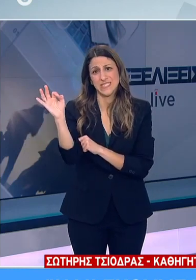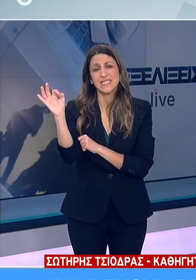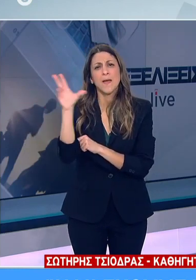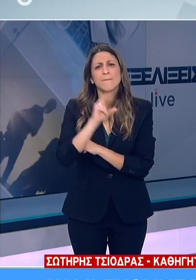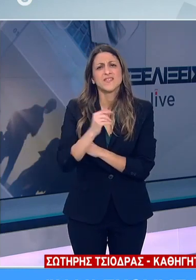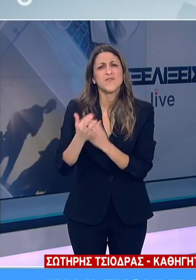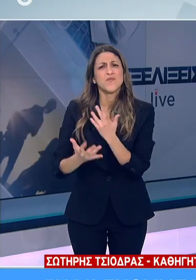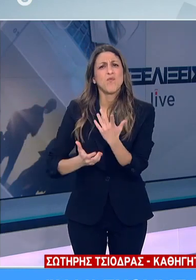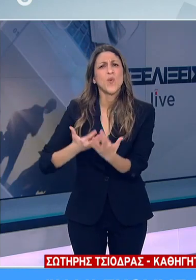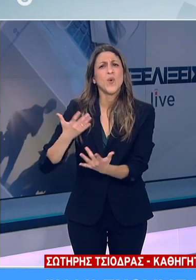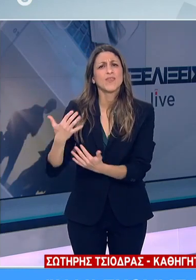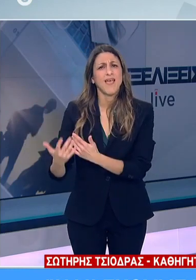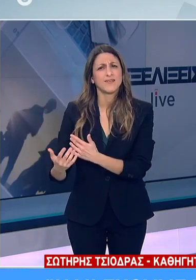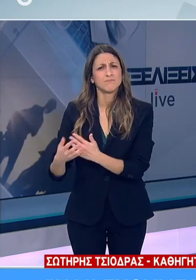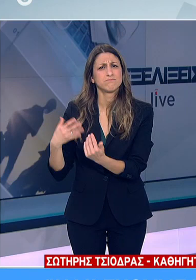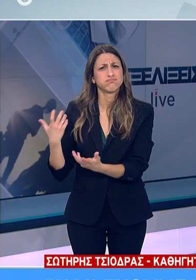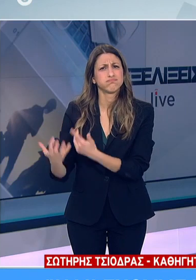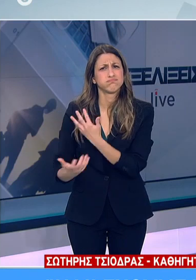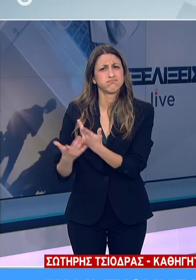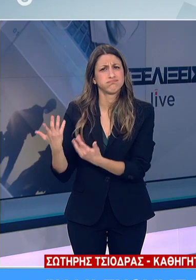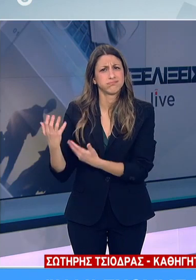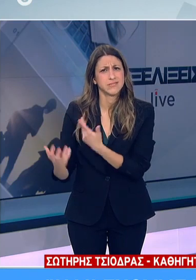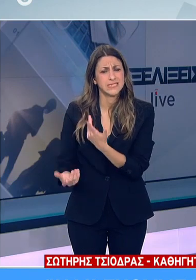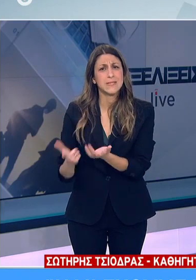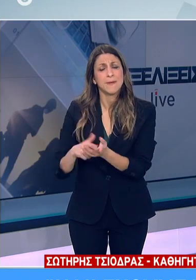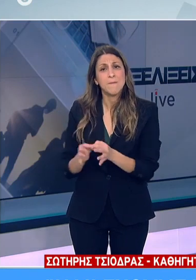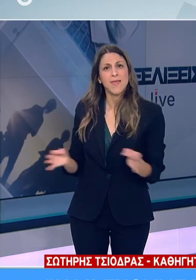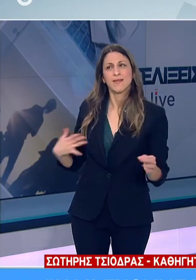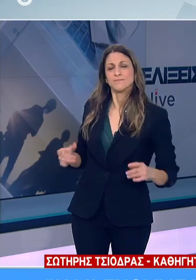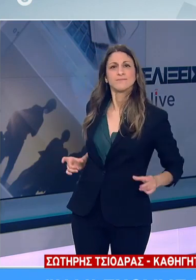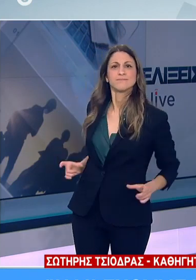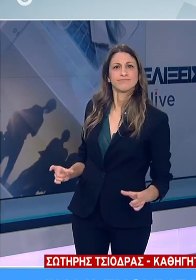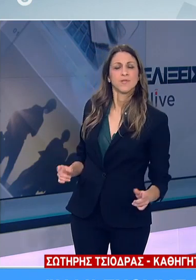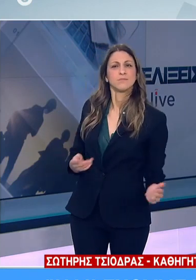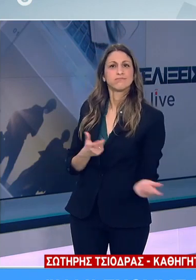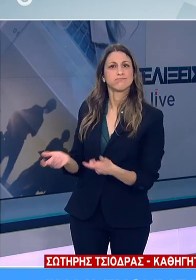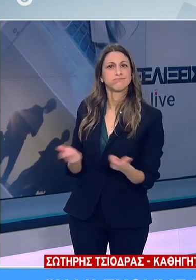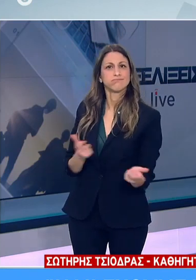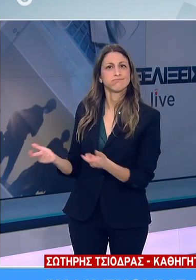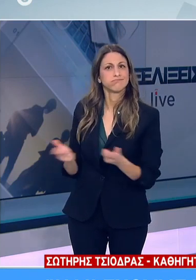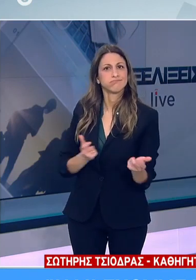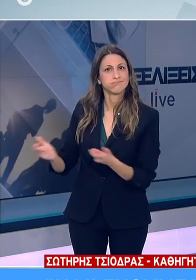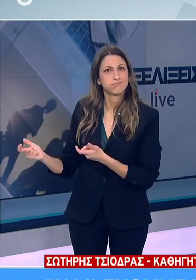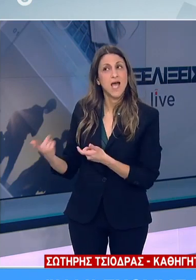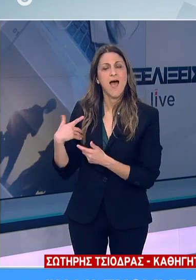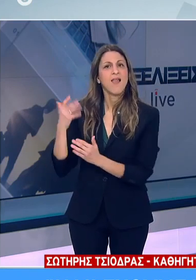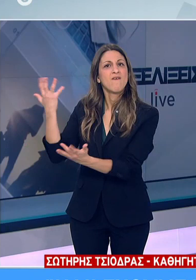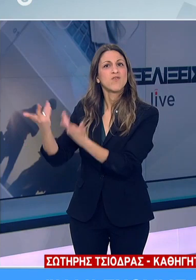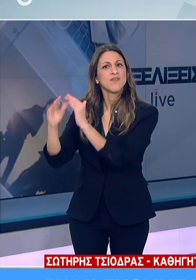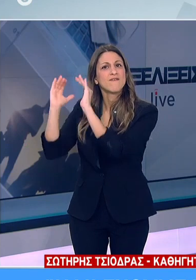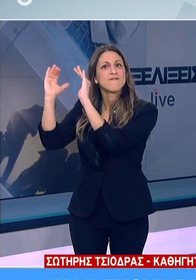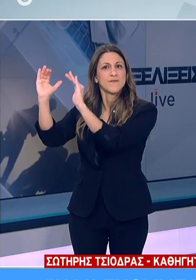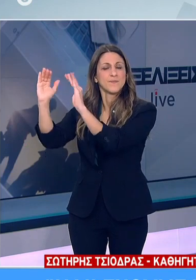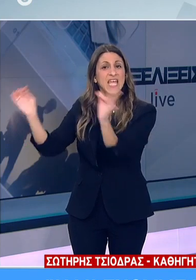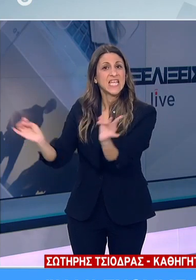μικρές φωτιές, όπως το μάζω εγώ, που σιγοκαίνε και δεν πάρει κανείς τα μέτρα του έγκαιρα. τα οποία είδατε, λέγαμε ότι έχεις το παραμικρό σύμπτωμα από μόνο σου,